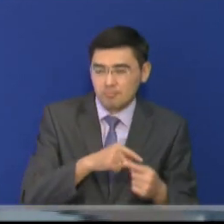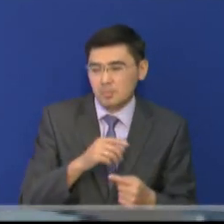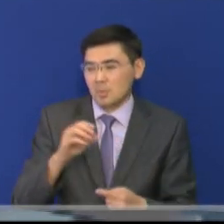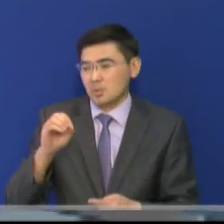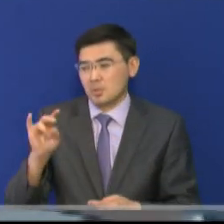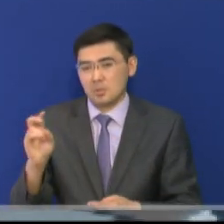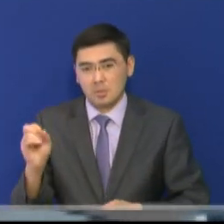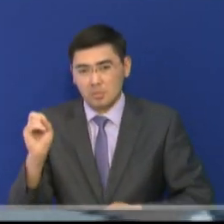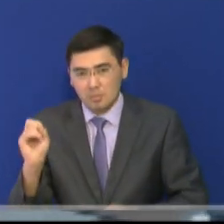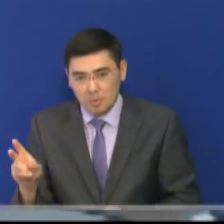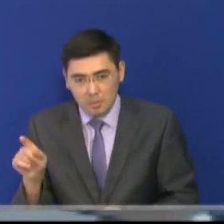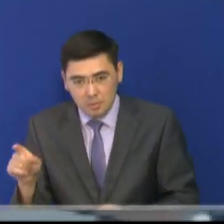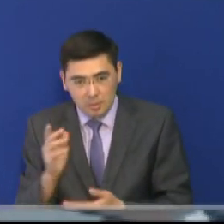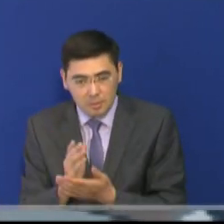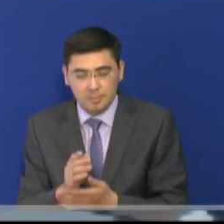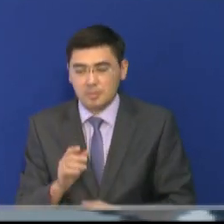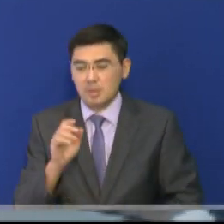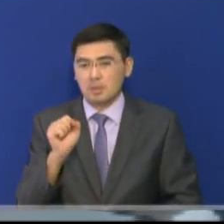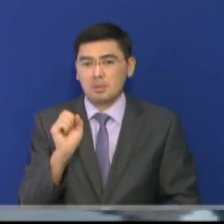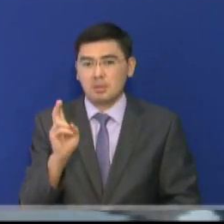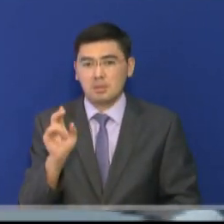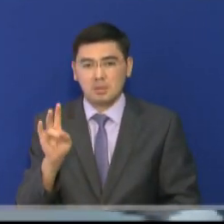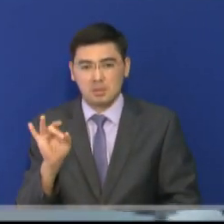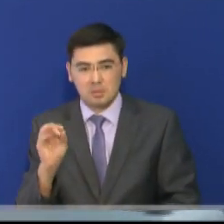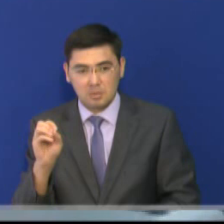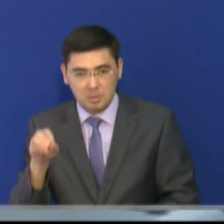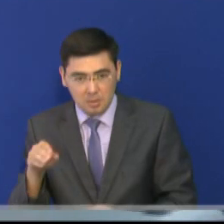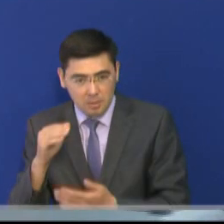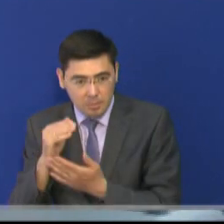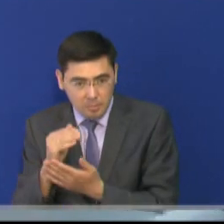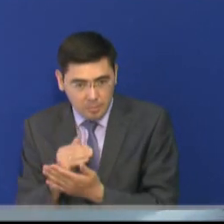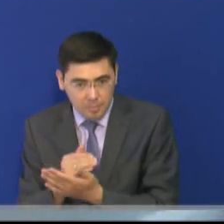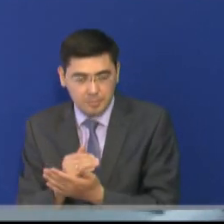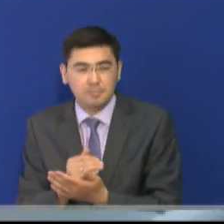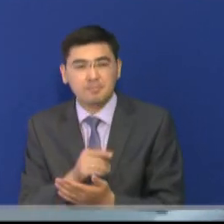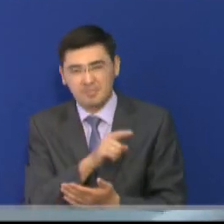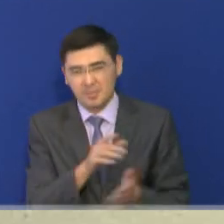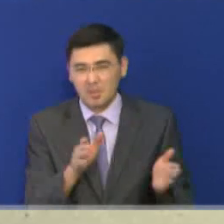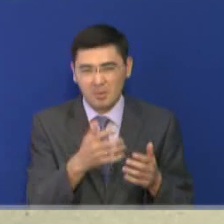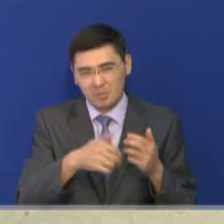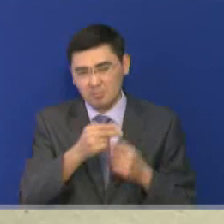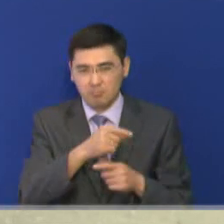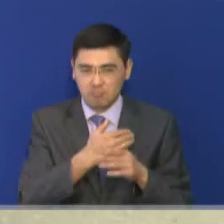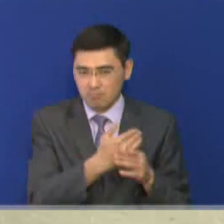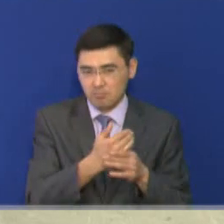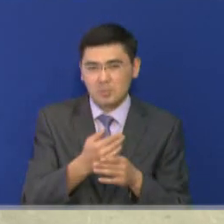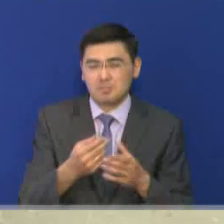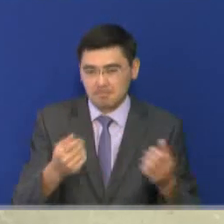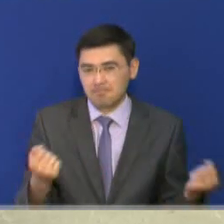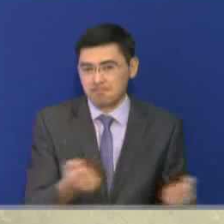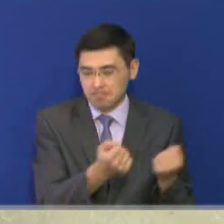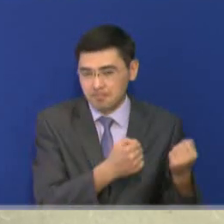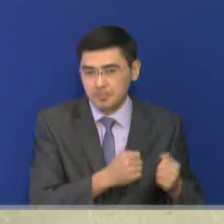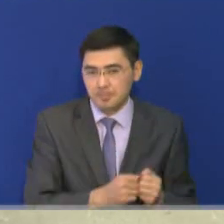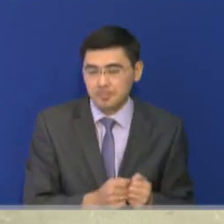«Региональная программа финансирования АКНИЕД», «Программа льготного кредитования субъектов малого и среднего предпринимательства». Как отмечают